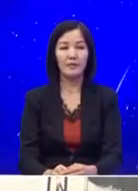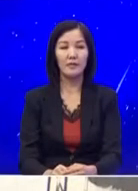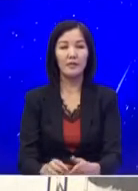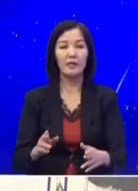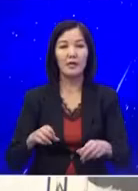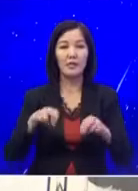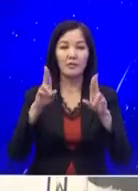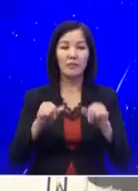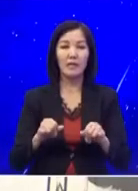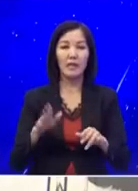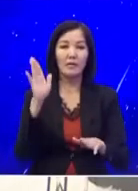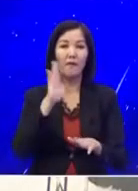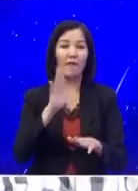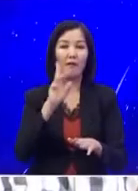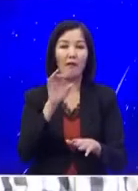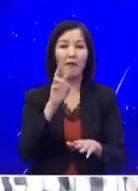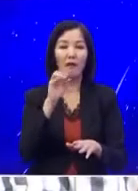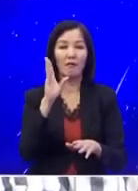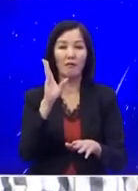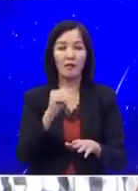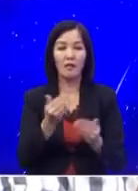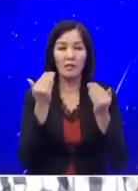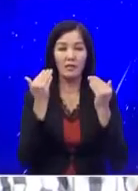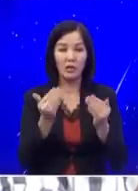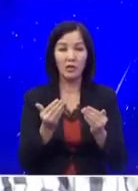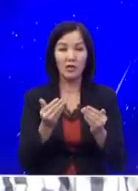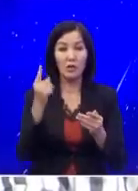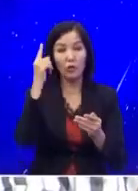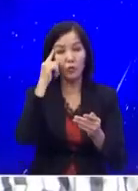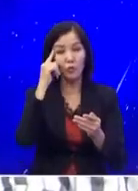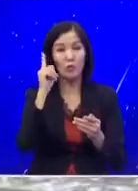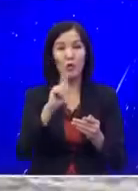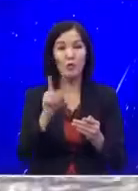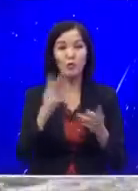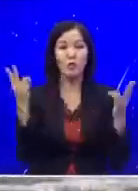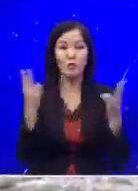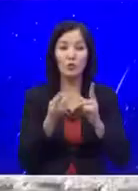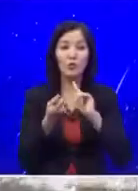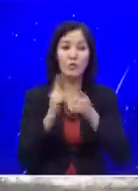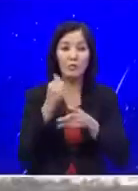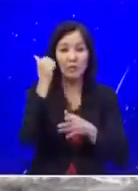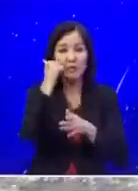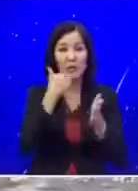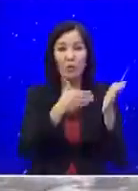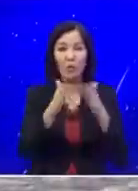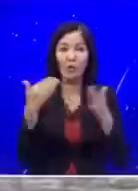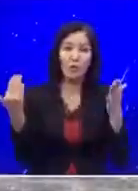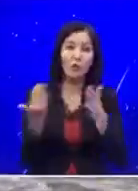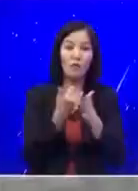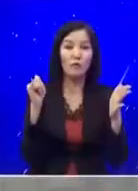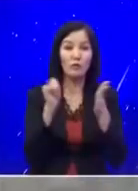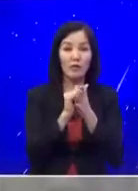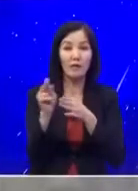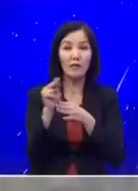Специалисты ЖТСУ «Водоканала» считают реконструкцию сетей, сооружений водопровода и водоотведения, замену изношенного оборудования приоритетными